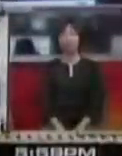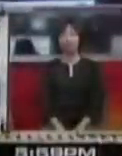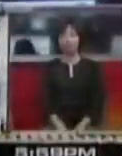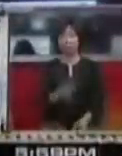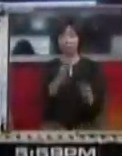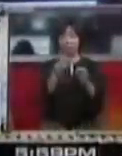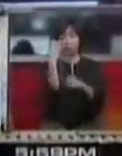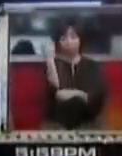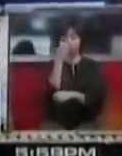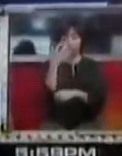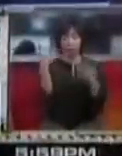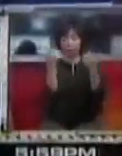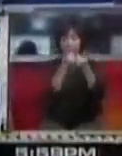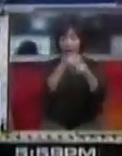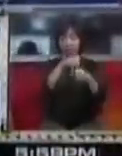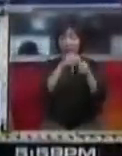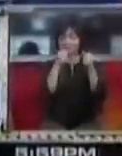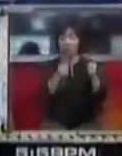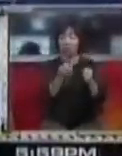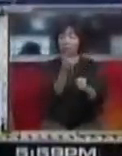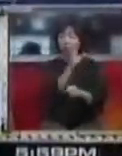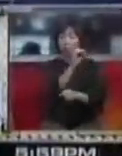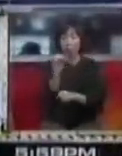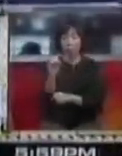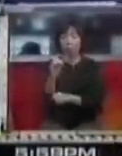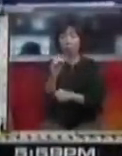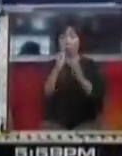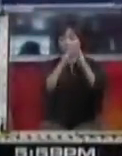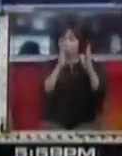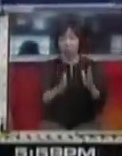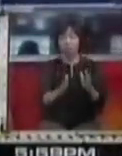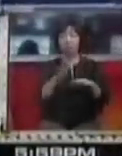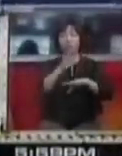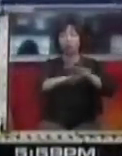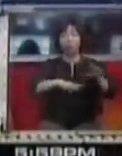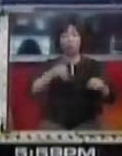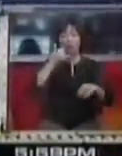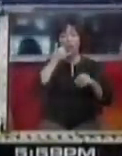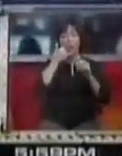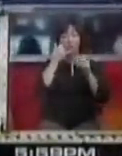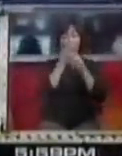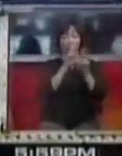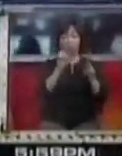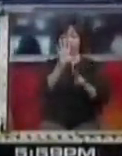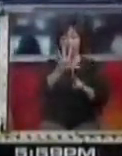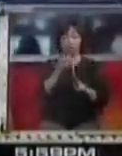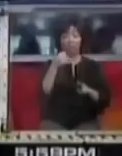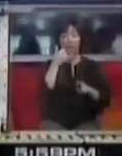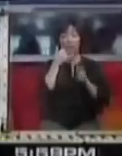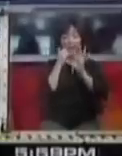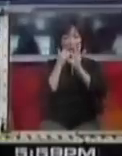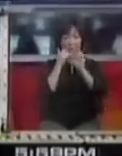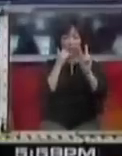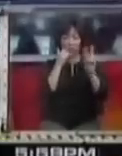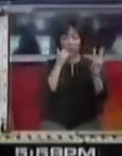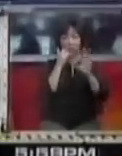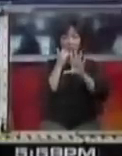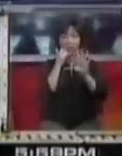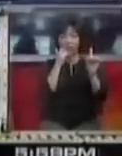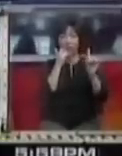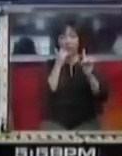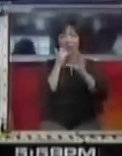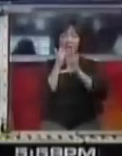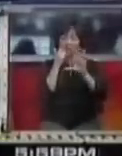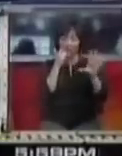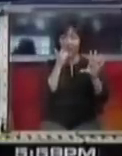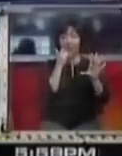Kaya po, may emergency accident man yan sa kasada o sarili niyong tahanan, tumawag agad sa Rescue 5, hotline